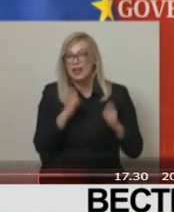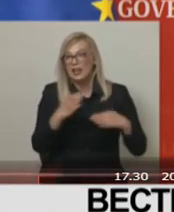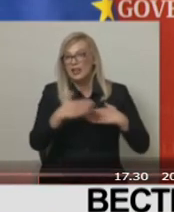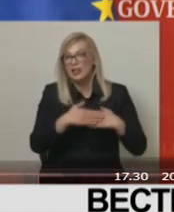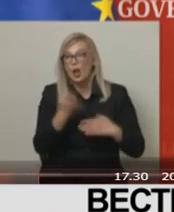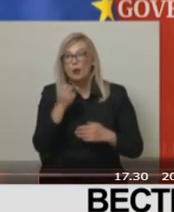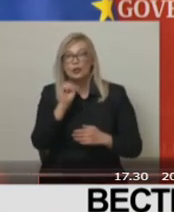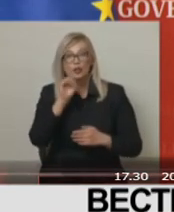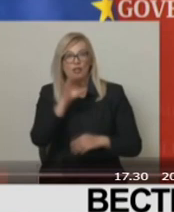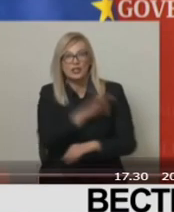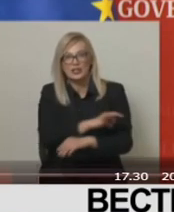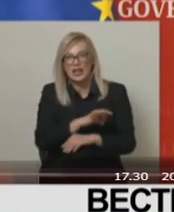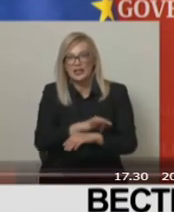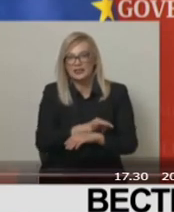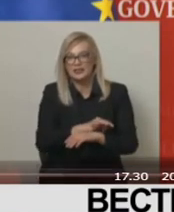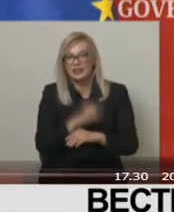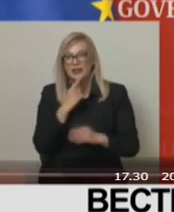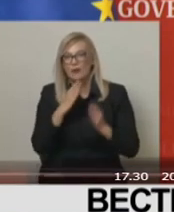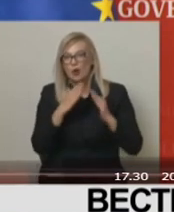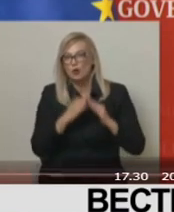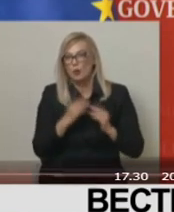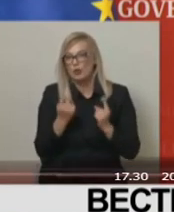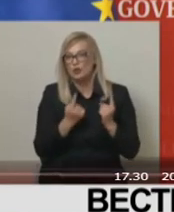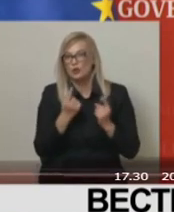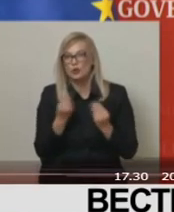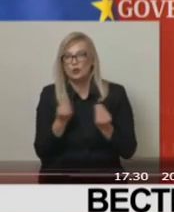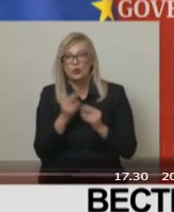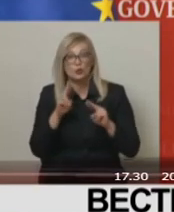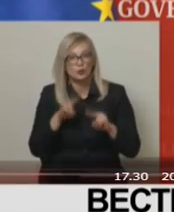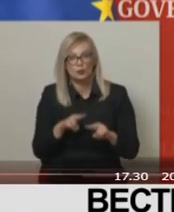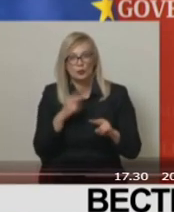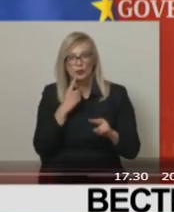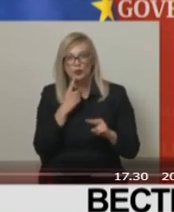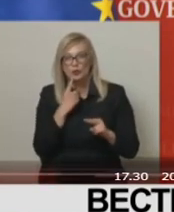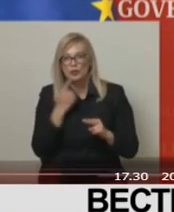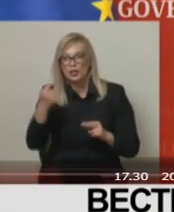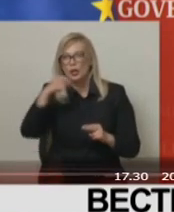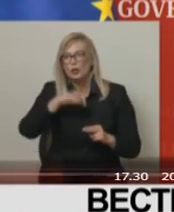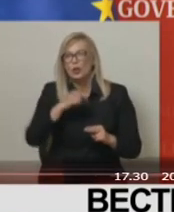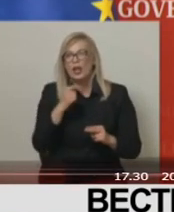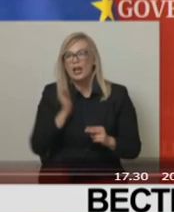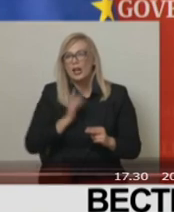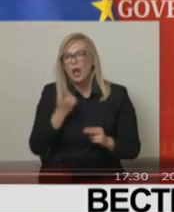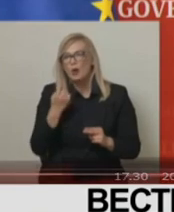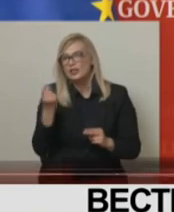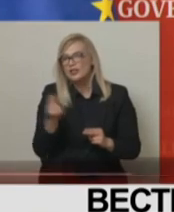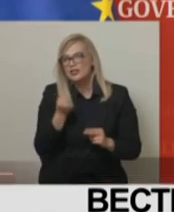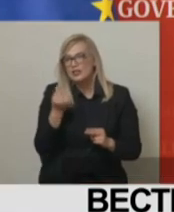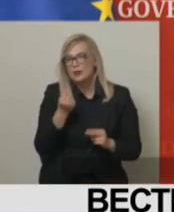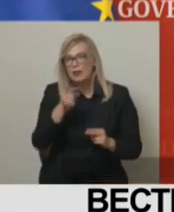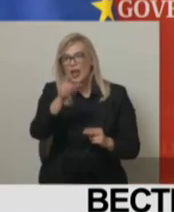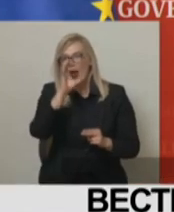од 14 дена во домашни услови, затоа што може да стигнат граѓани од Србија, и од Софија, и од